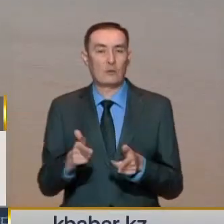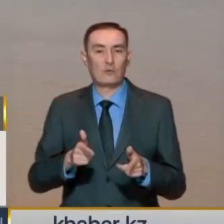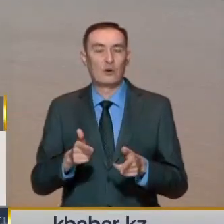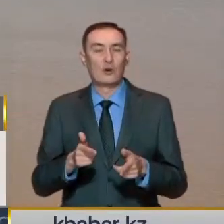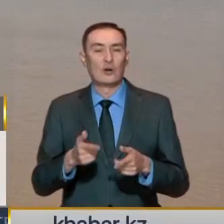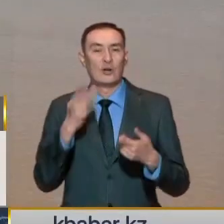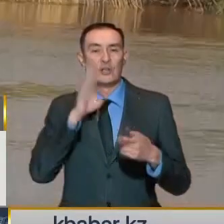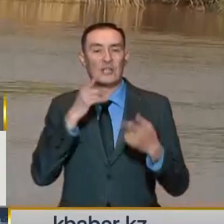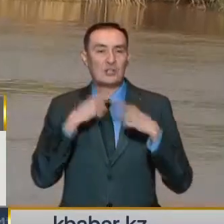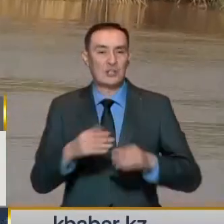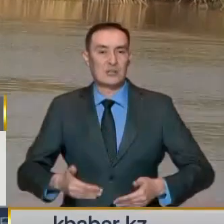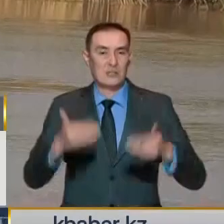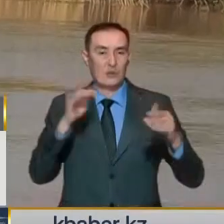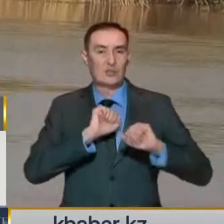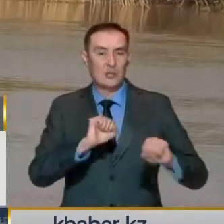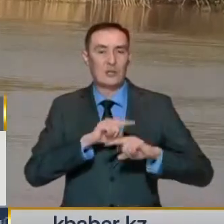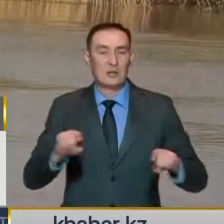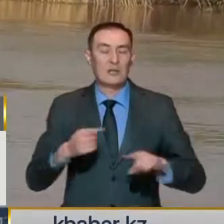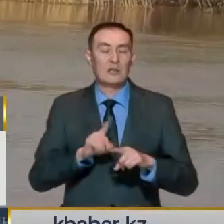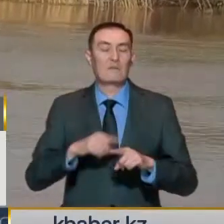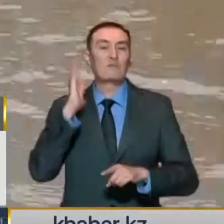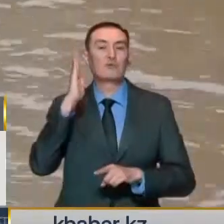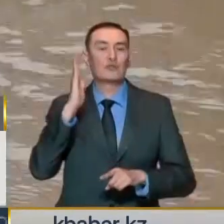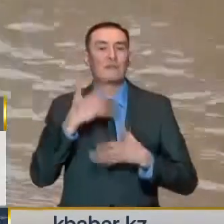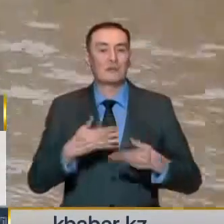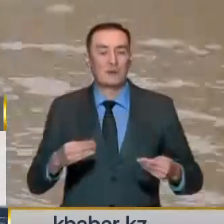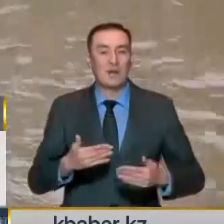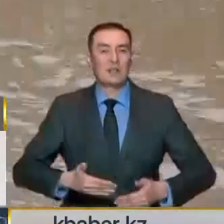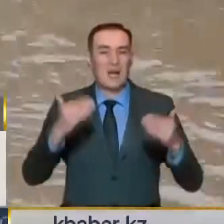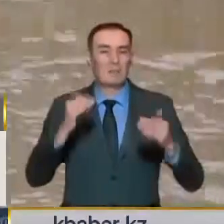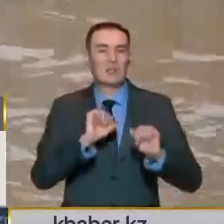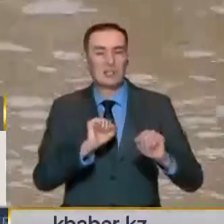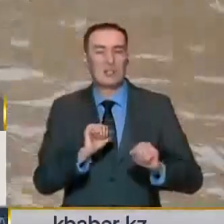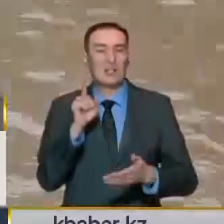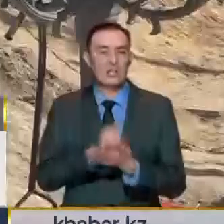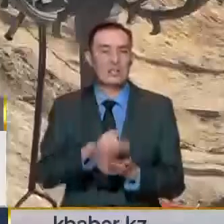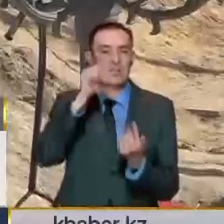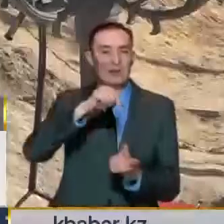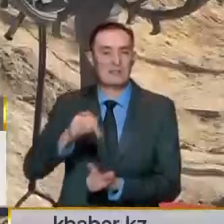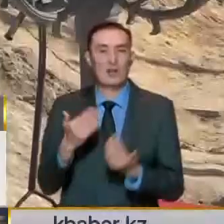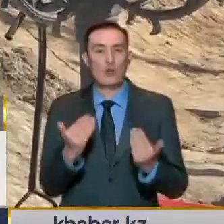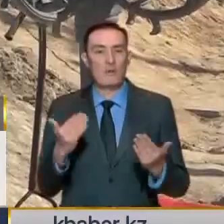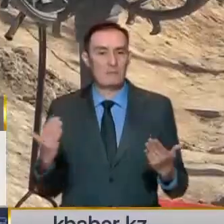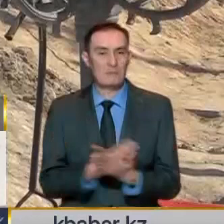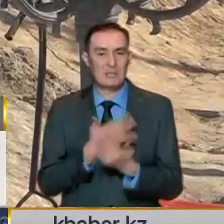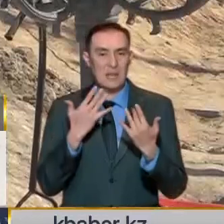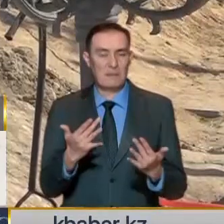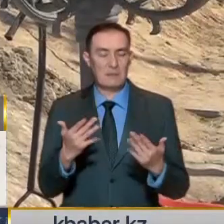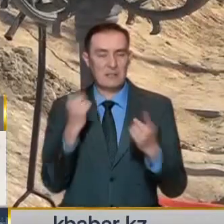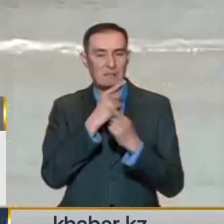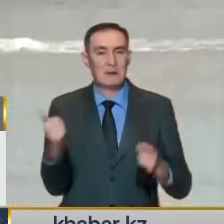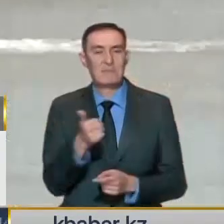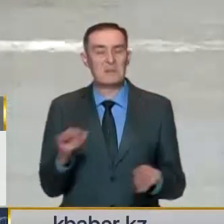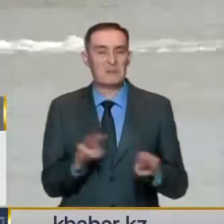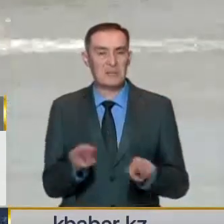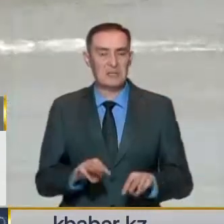гидротехнических сооружений и всей инфраструктуры к предстоящей весне. Дамбы, плотины и другие объекты должны соответствовать современным требованиям, подчеркнул премьер-министр